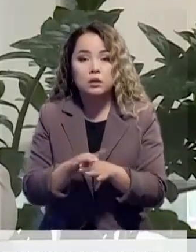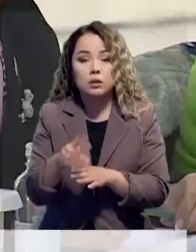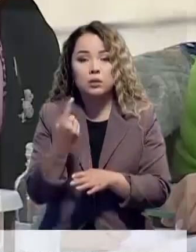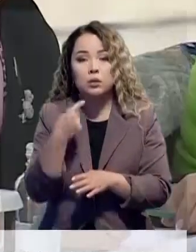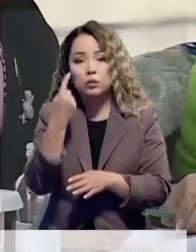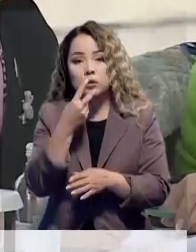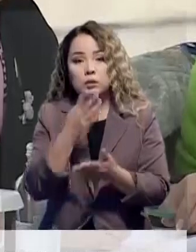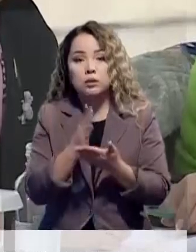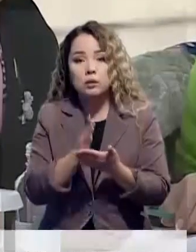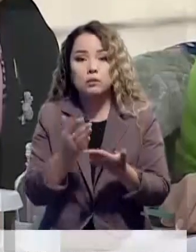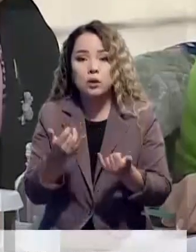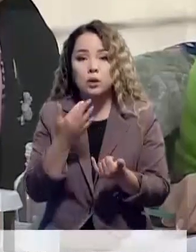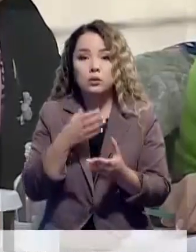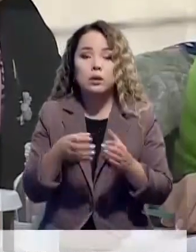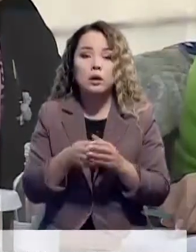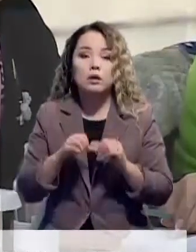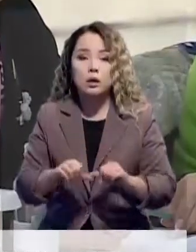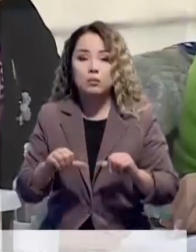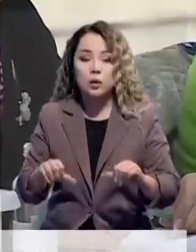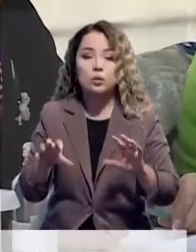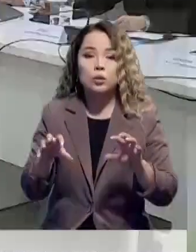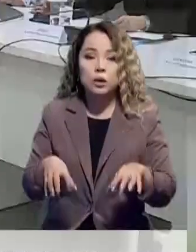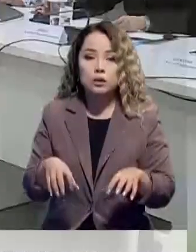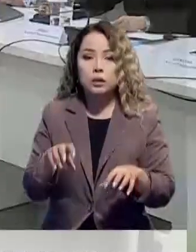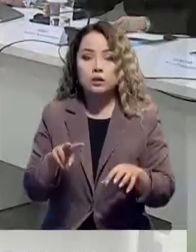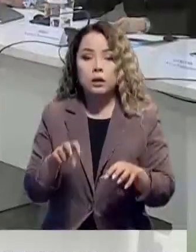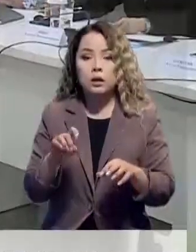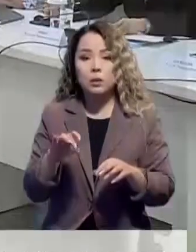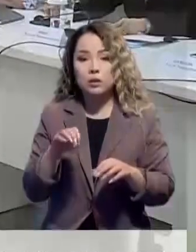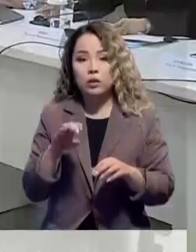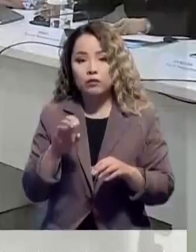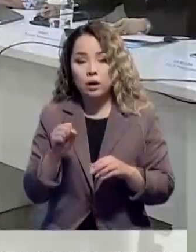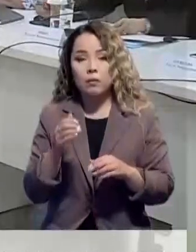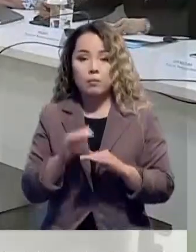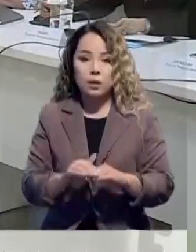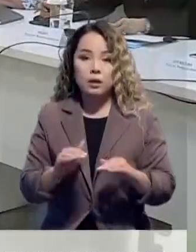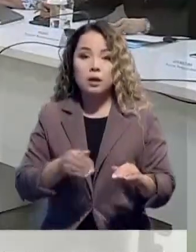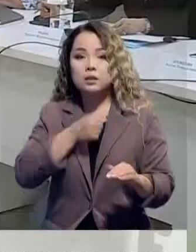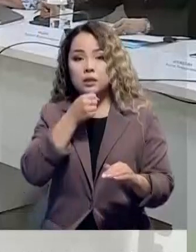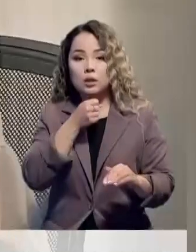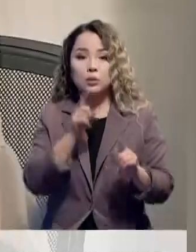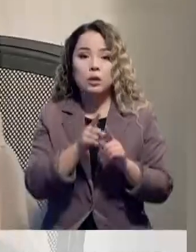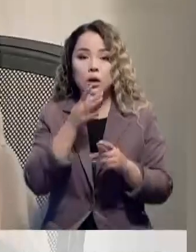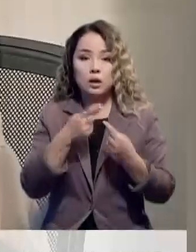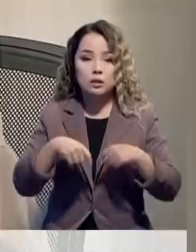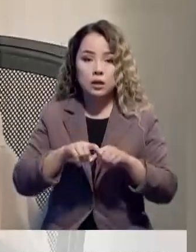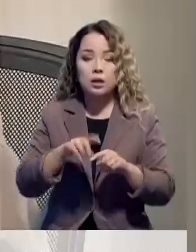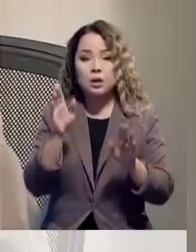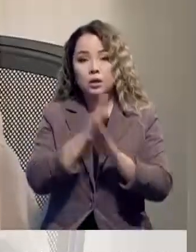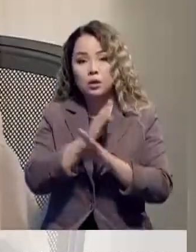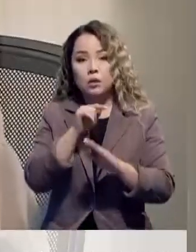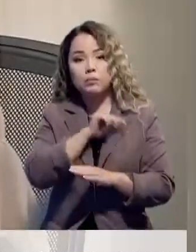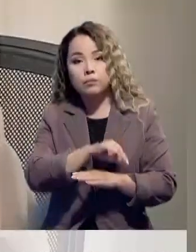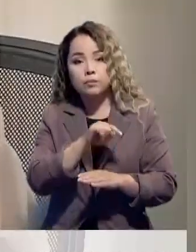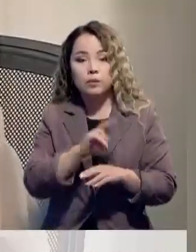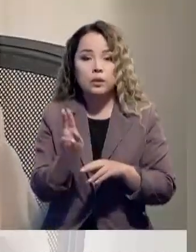түрі. Ал ұлттық комиссия төрағасының орынбасары Ләззат Рамазанова балалар мен ересектер арасында экологиялық саналы мінез